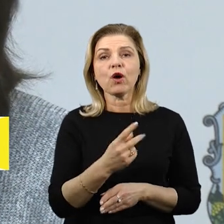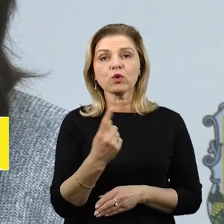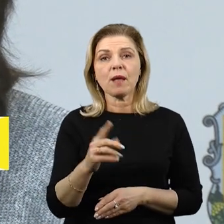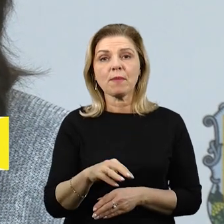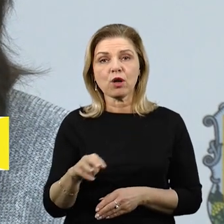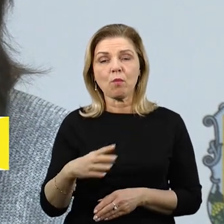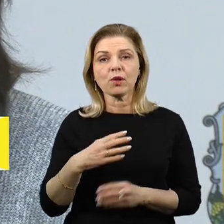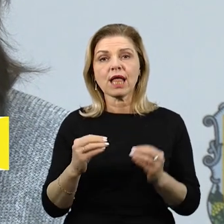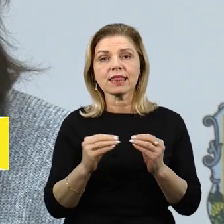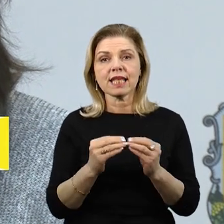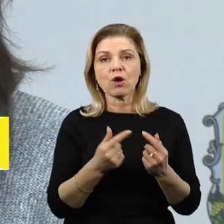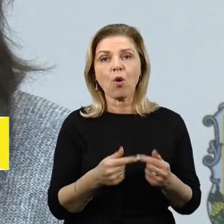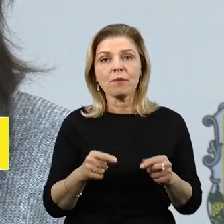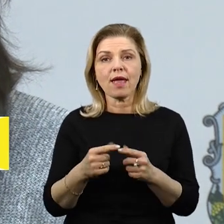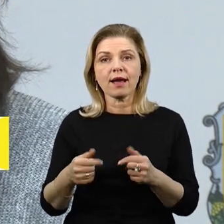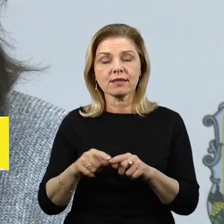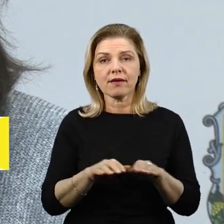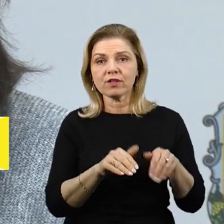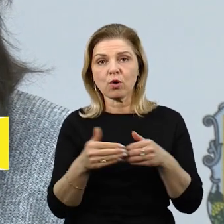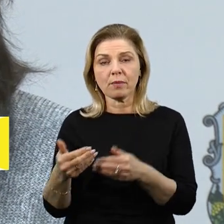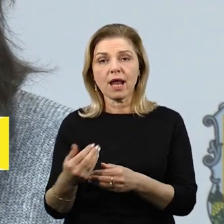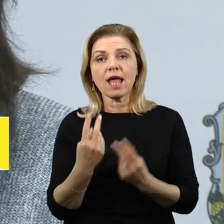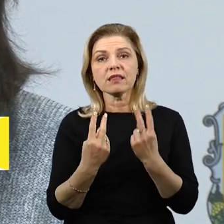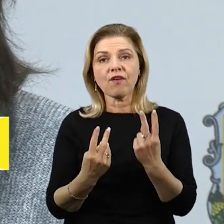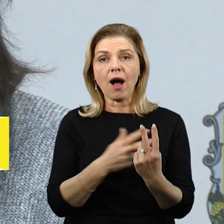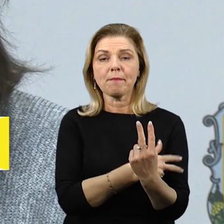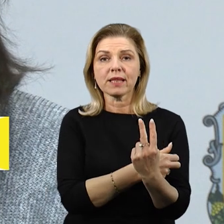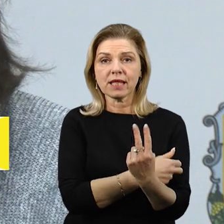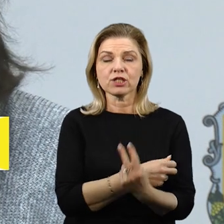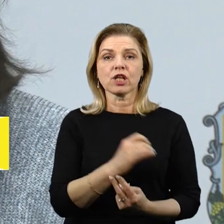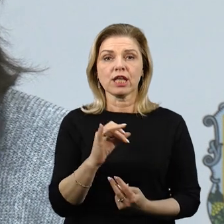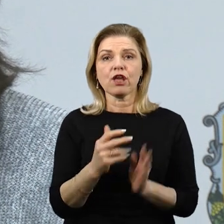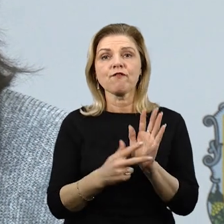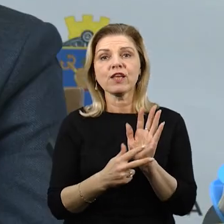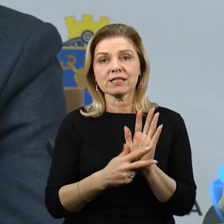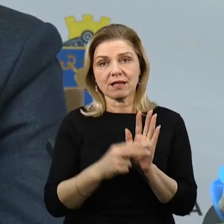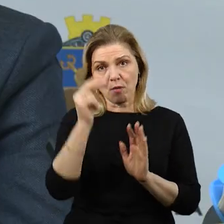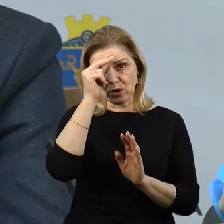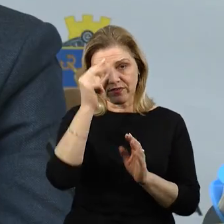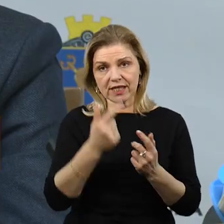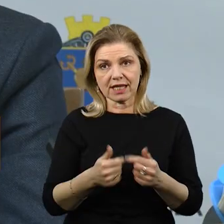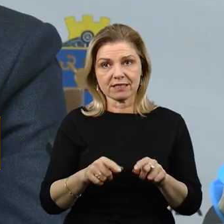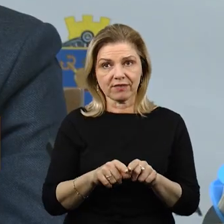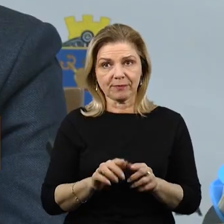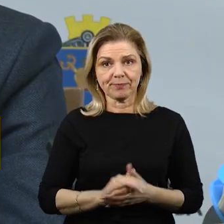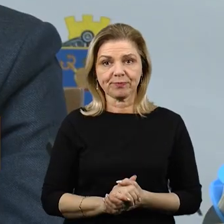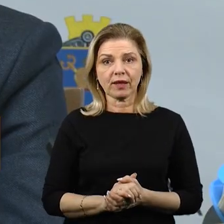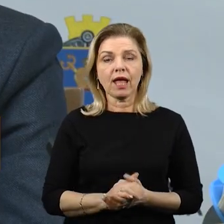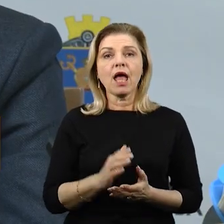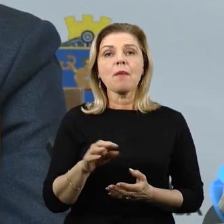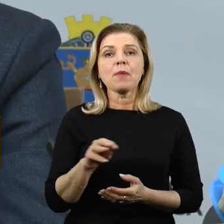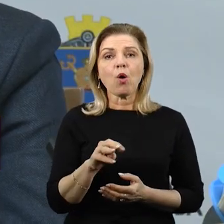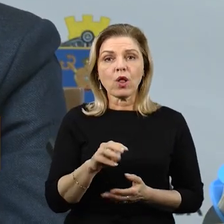10 об'єктів запропоновано з них два медичних заклади амбу та освітніх закладів водогон дніпро-миколаїв які